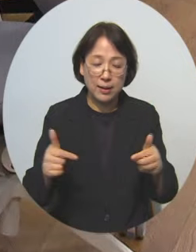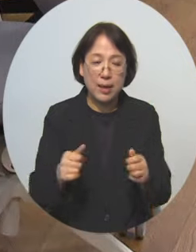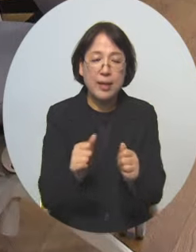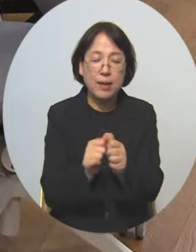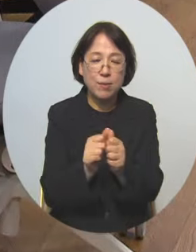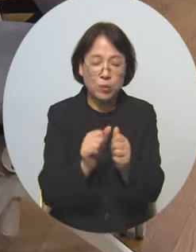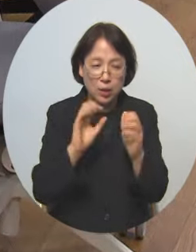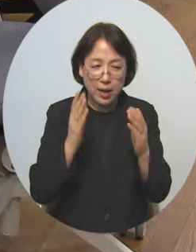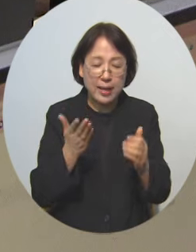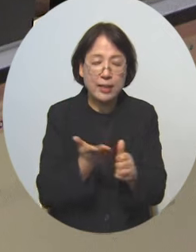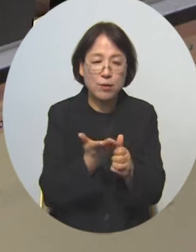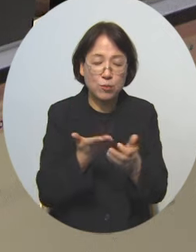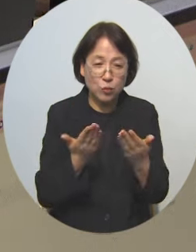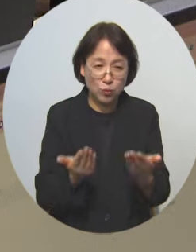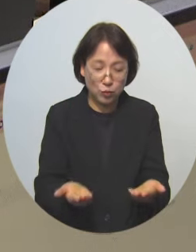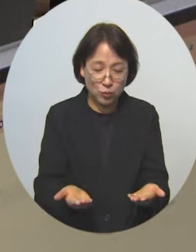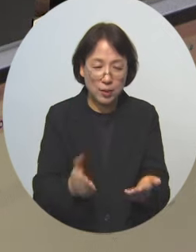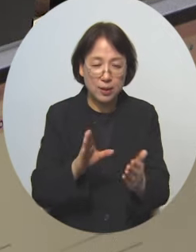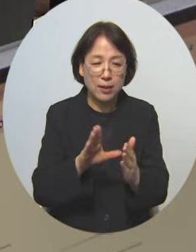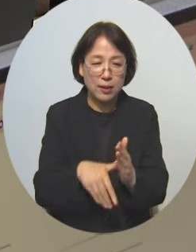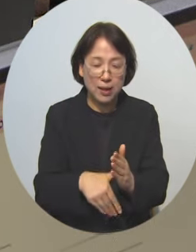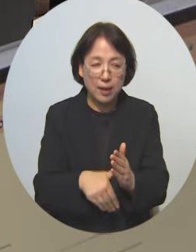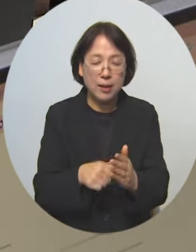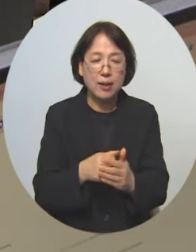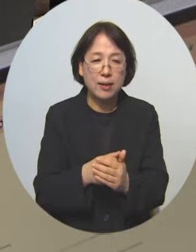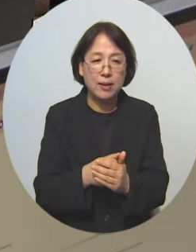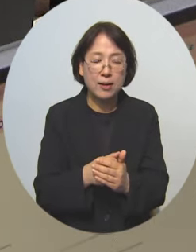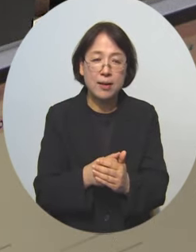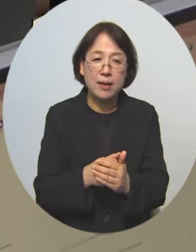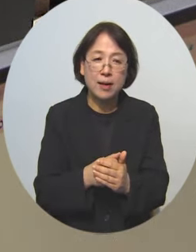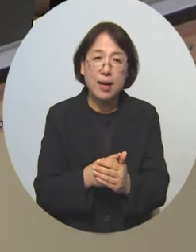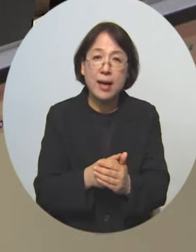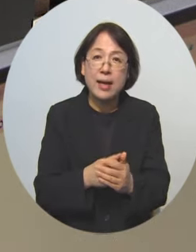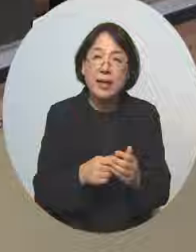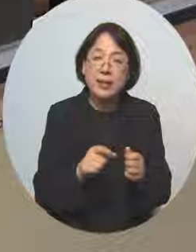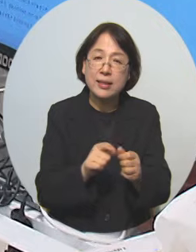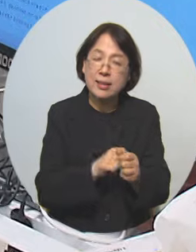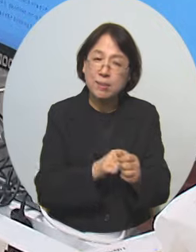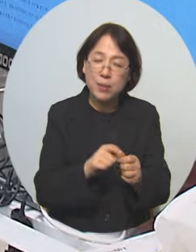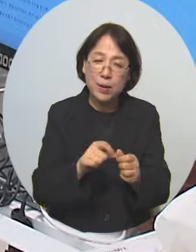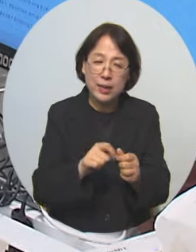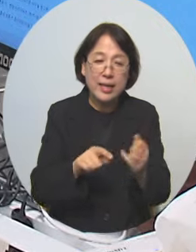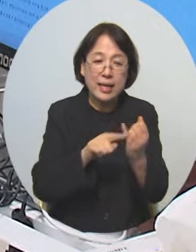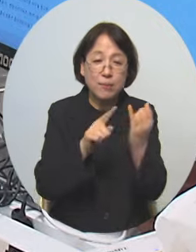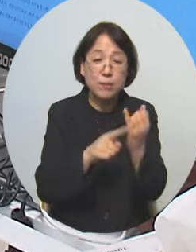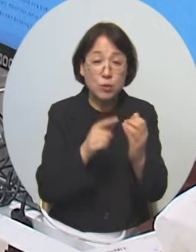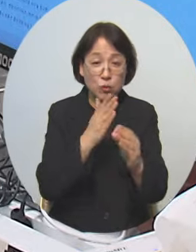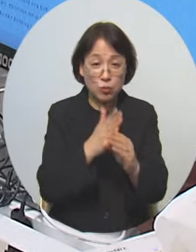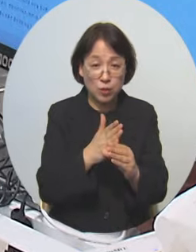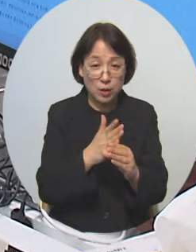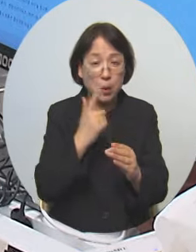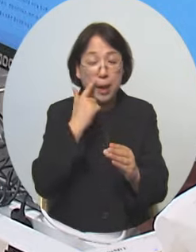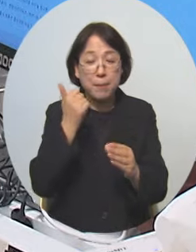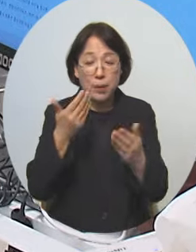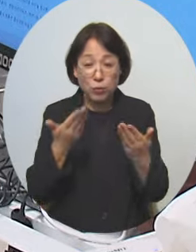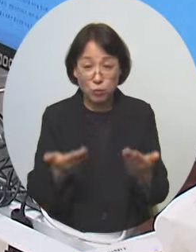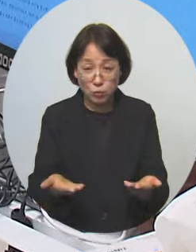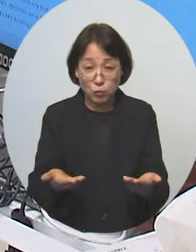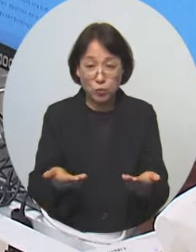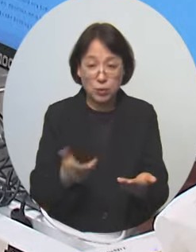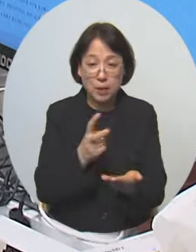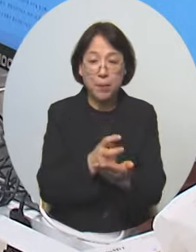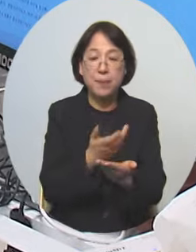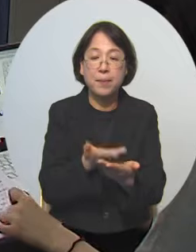출산 후에야 사용 가능했지만 고위험 산모 등 특정한 경우에는 임신 중에도 휴직할 수 있도록 개선할